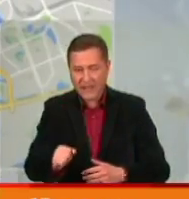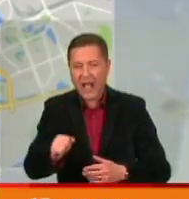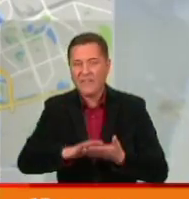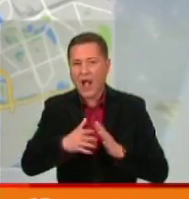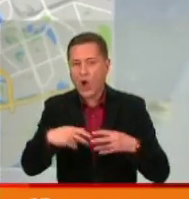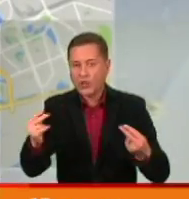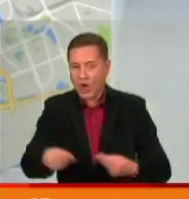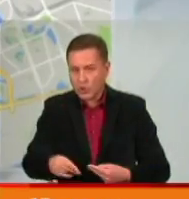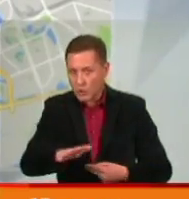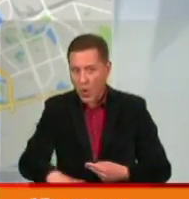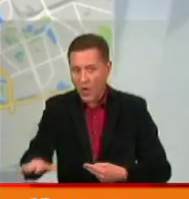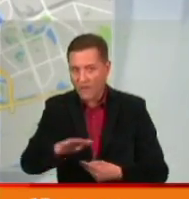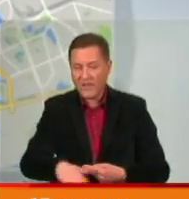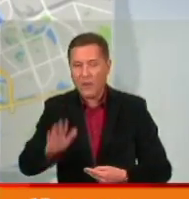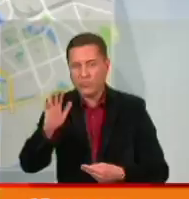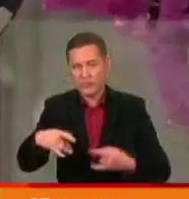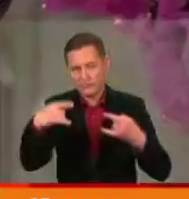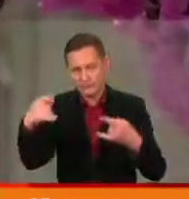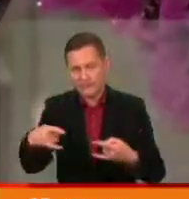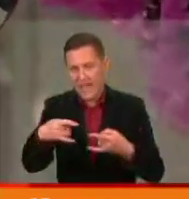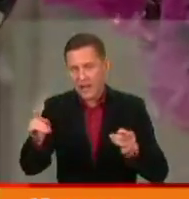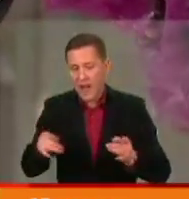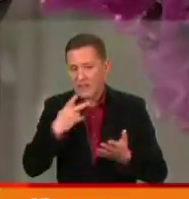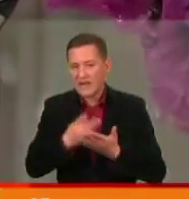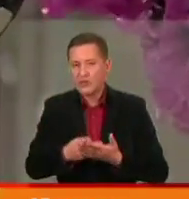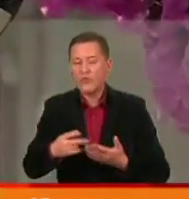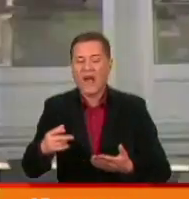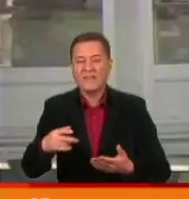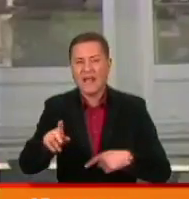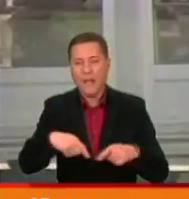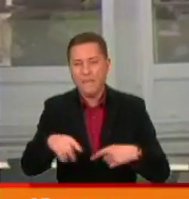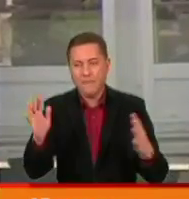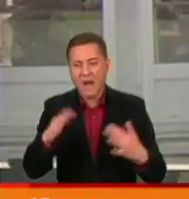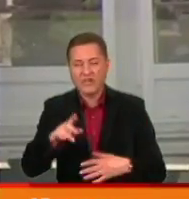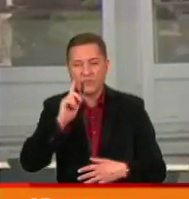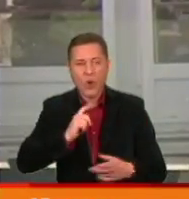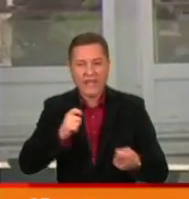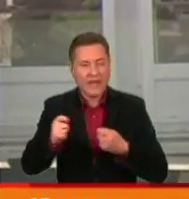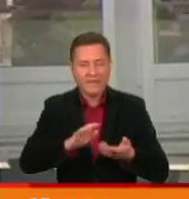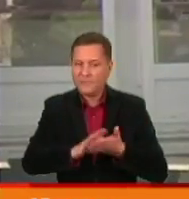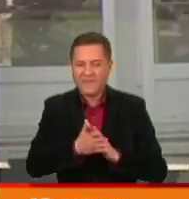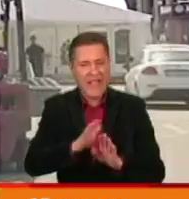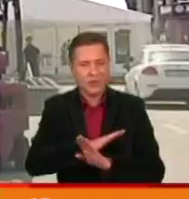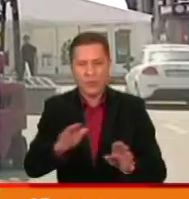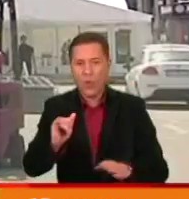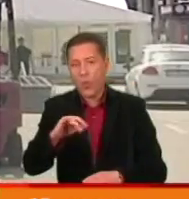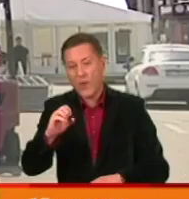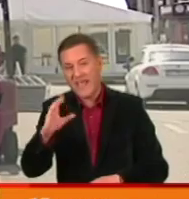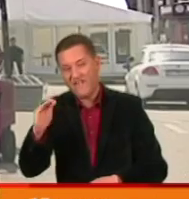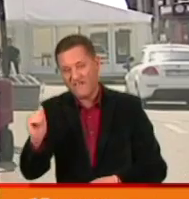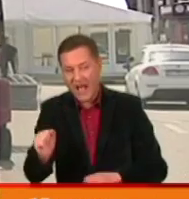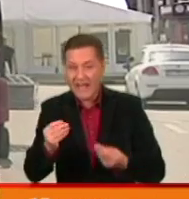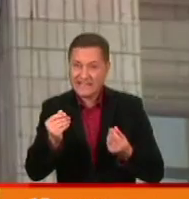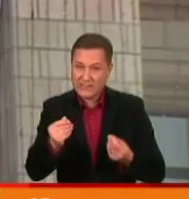Контрактовій. Там планували встановити екран, на якому б транслювали матч, але поки що столичні керівники не домовилися із УЄФА за ціну